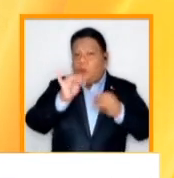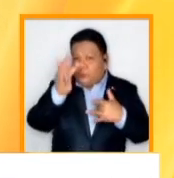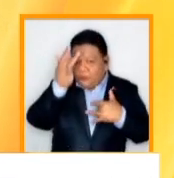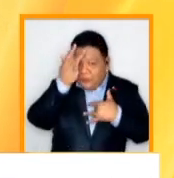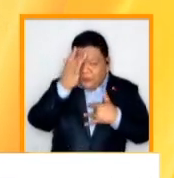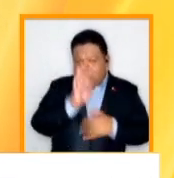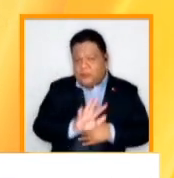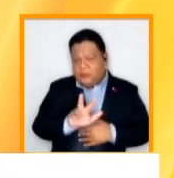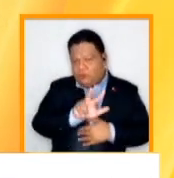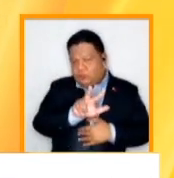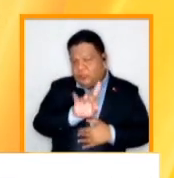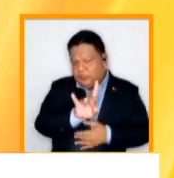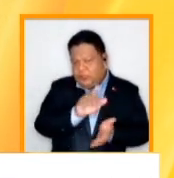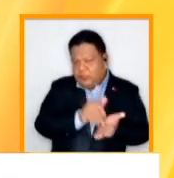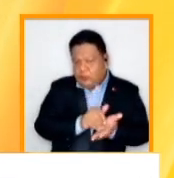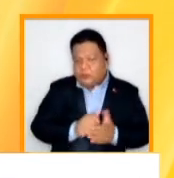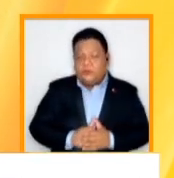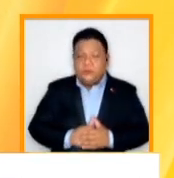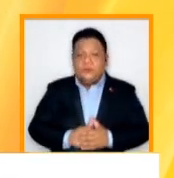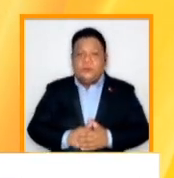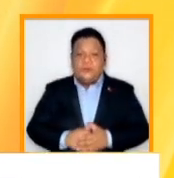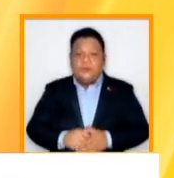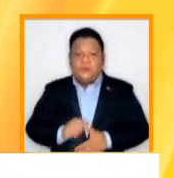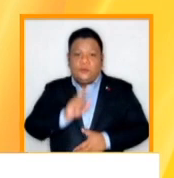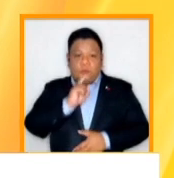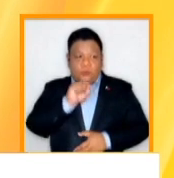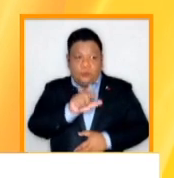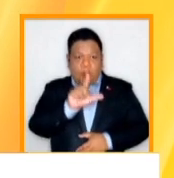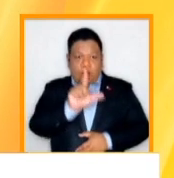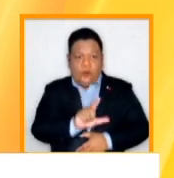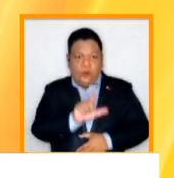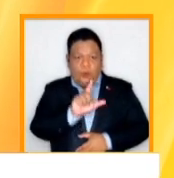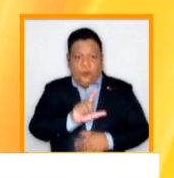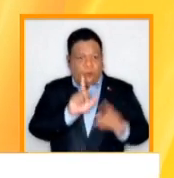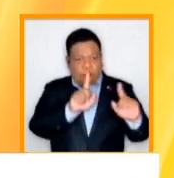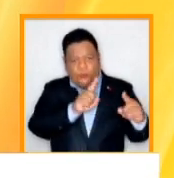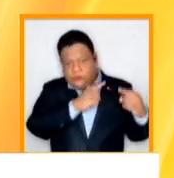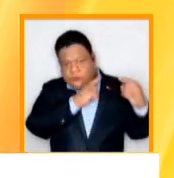pa. Pinakamababa rin yan sa loob ng halos 8 buwan.